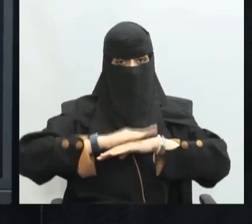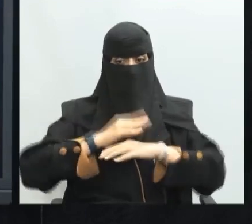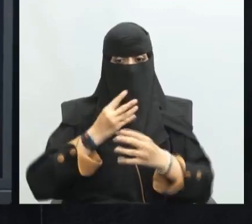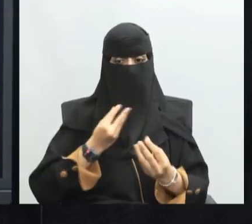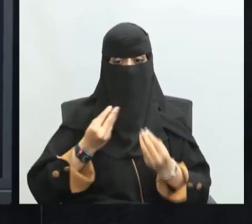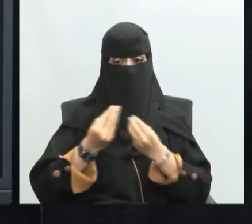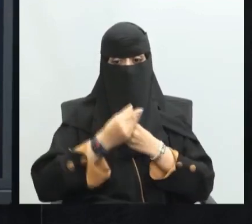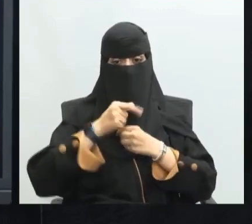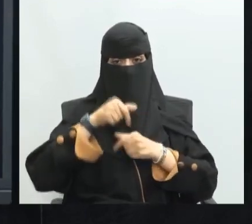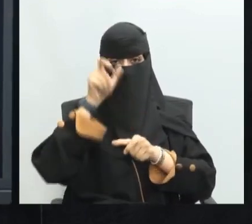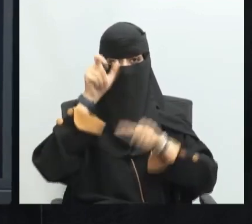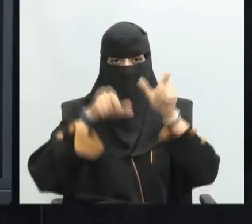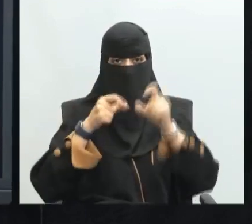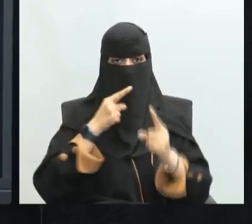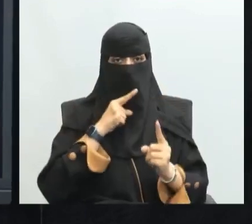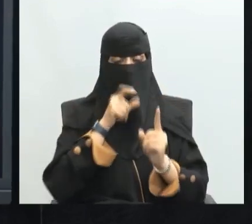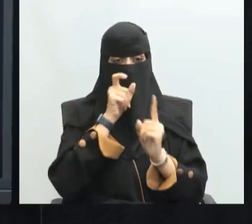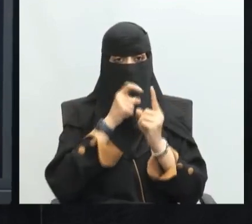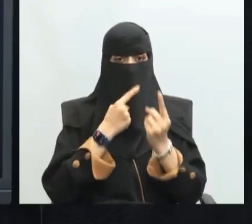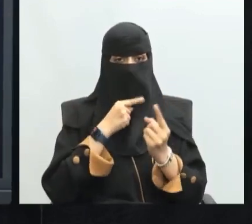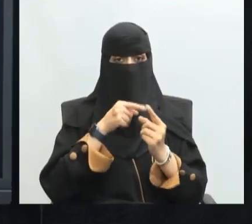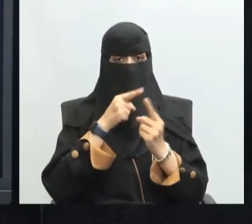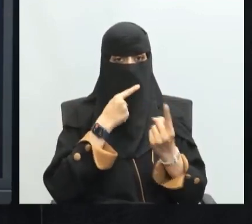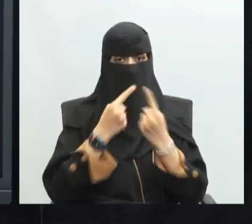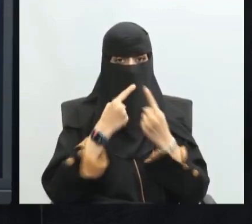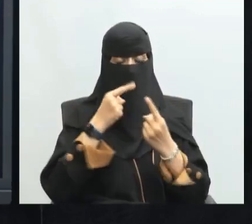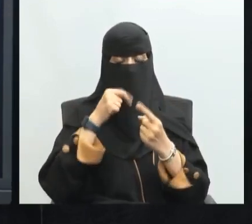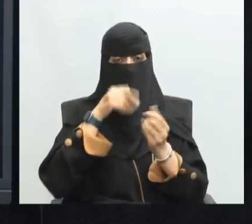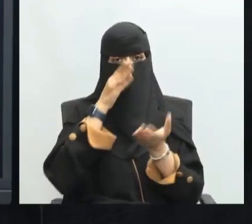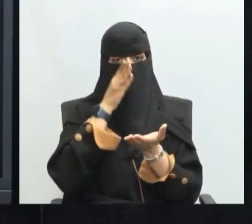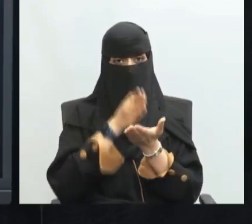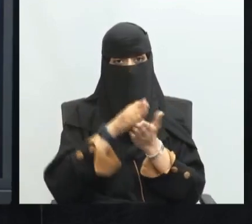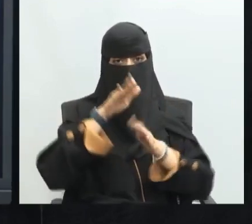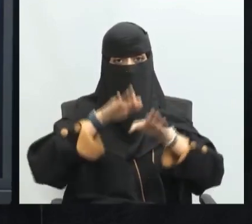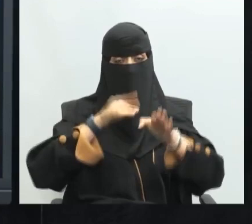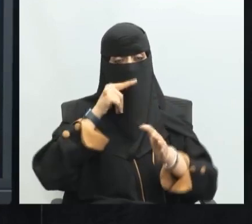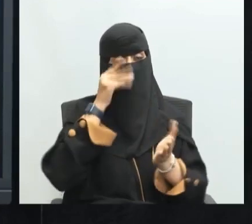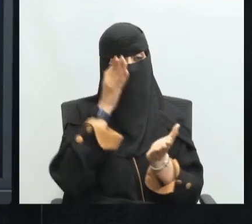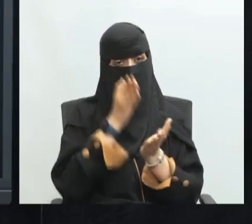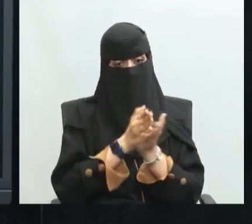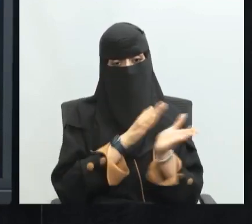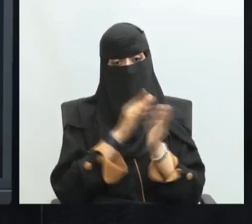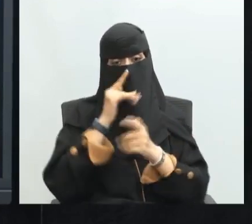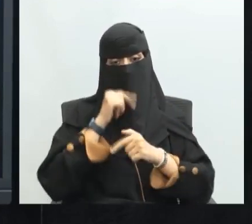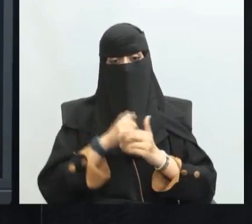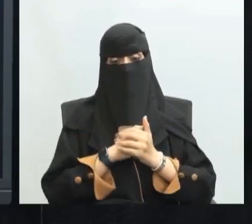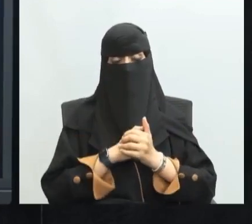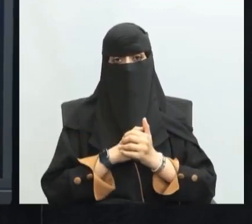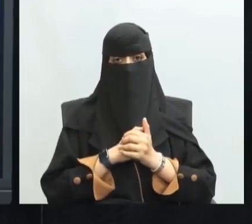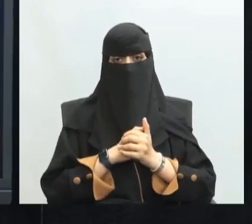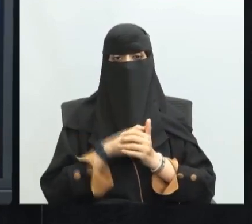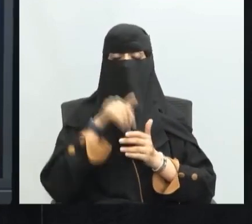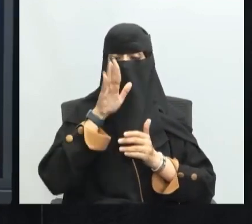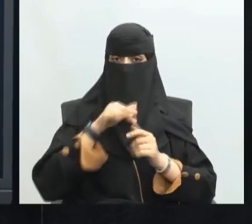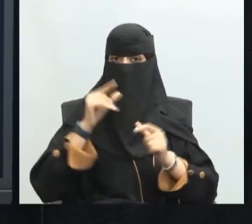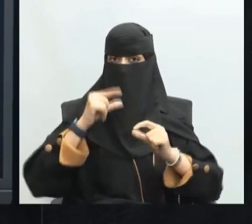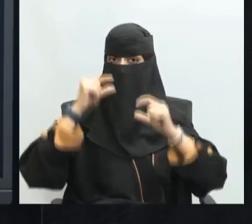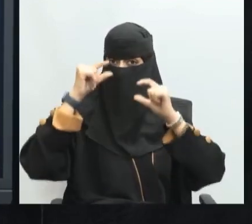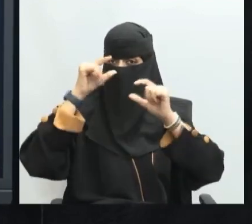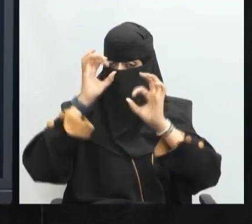المتبادل بين الاطراف المتحاورون الانصاف والعدل والصدق وجود الادله